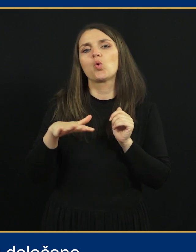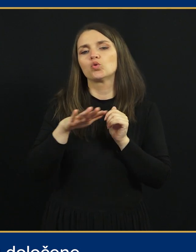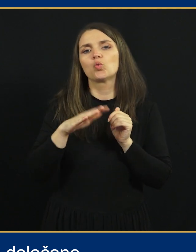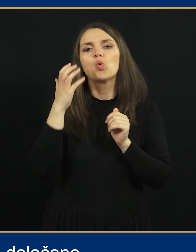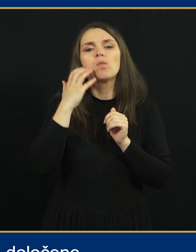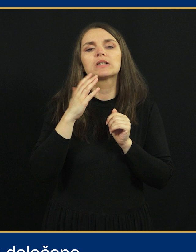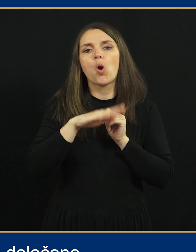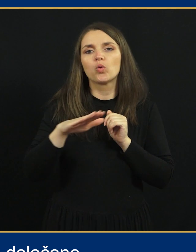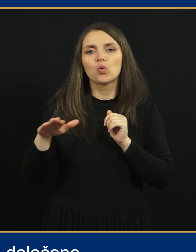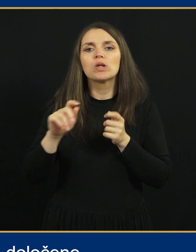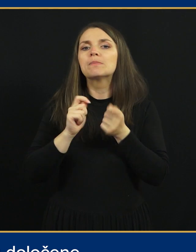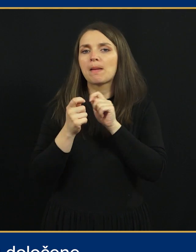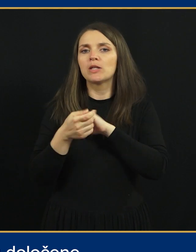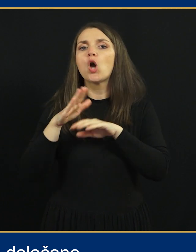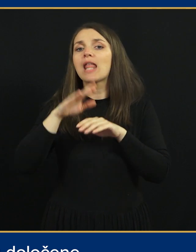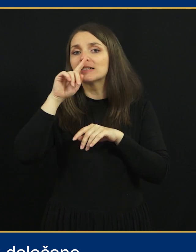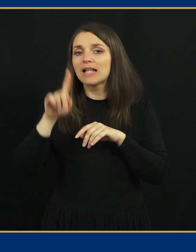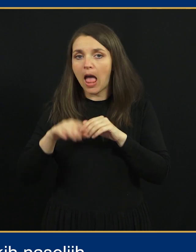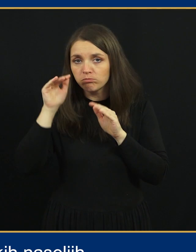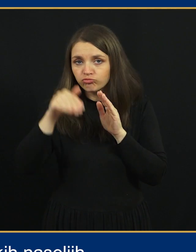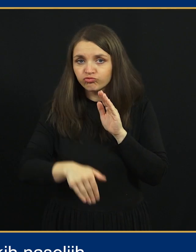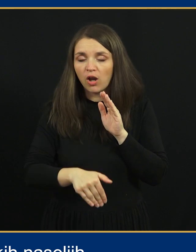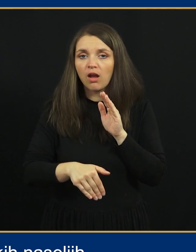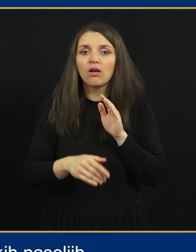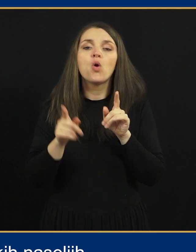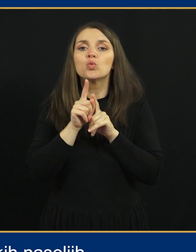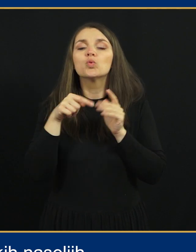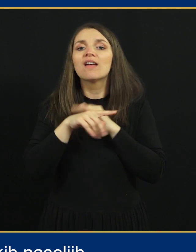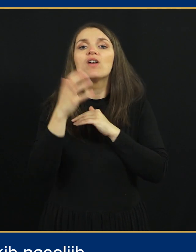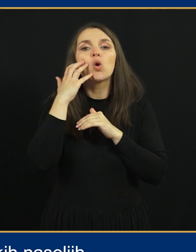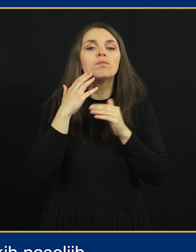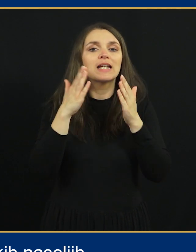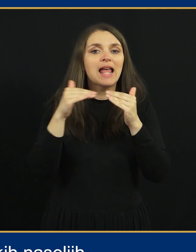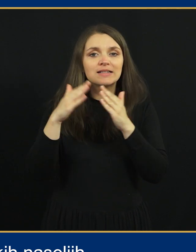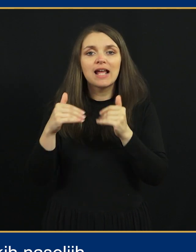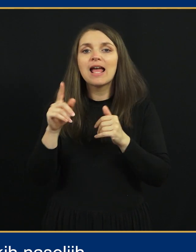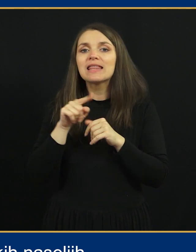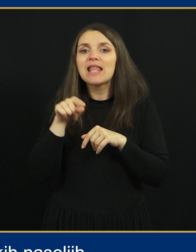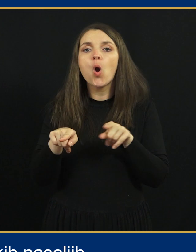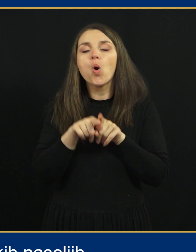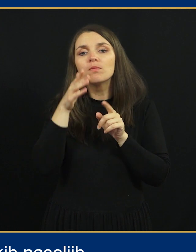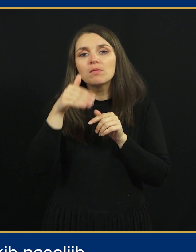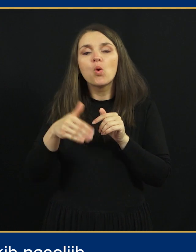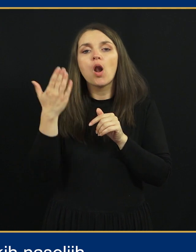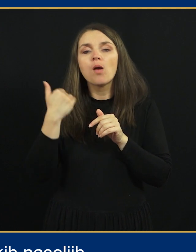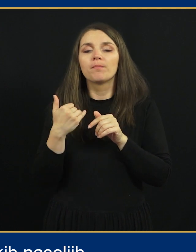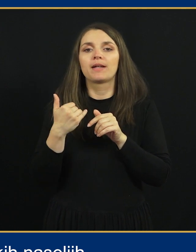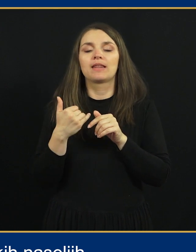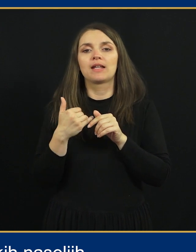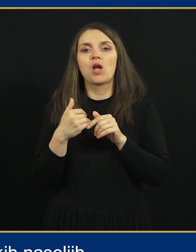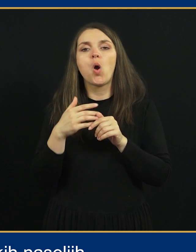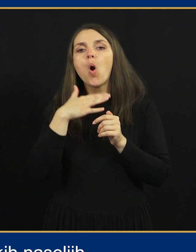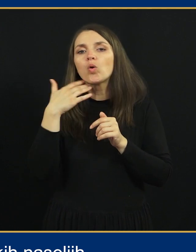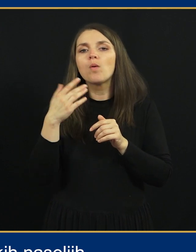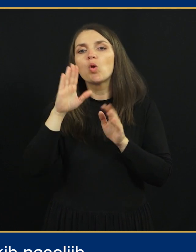na področju romskih otrok spreminja na slabše, tudi v romskih naseljih, torej ni tako, kot bi moralo